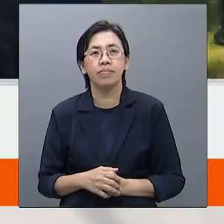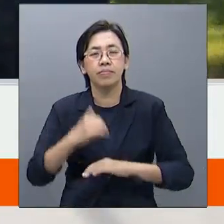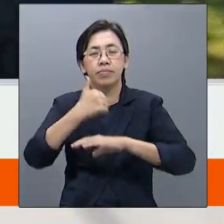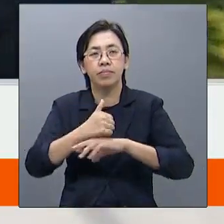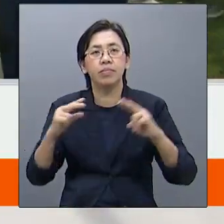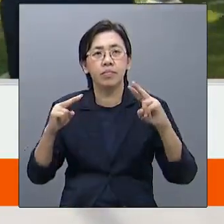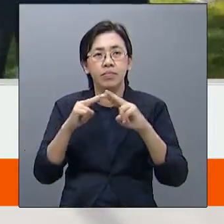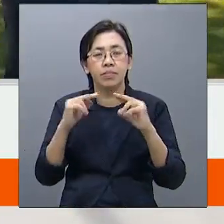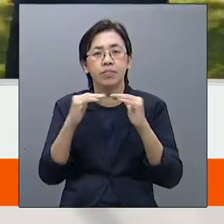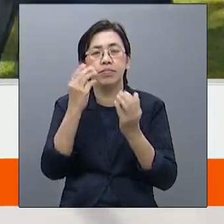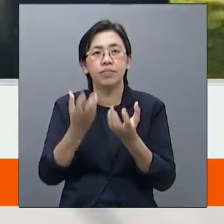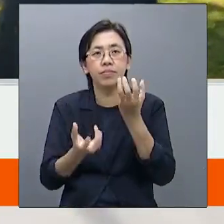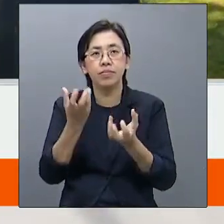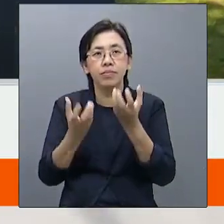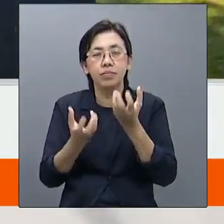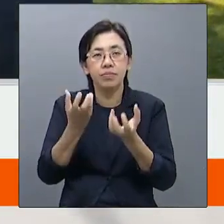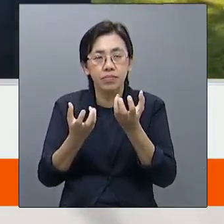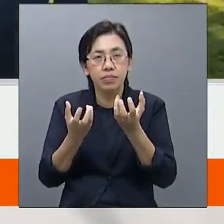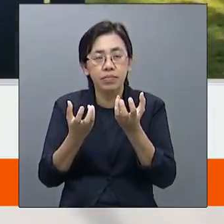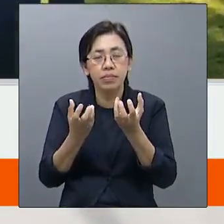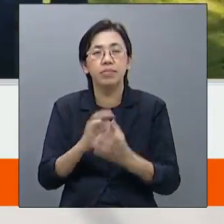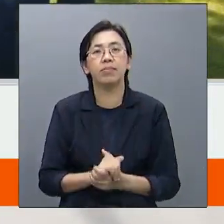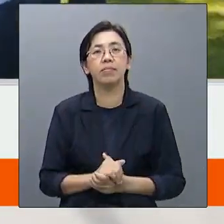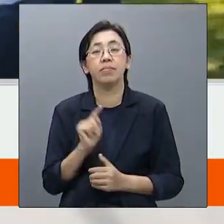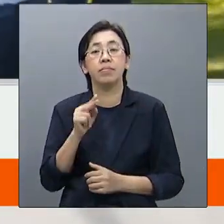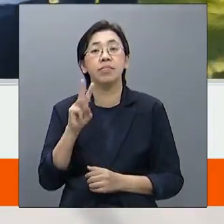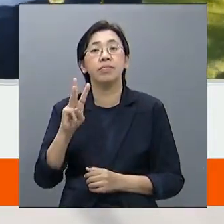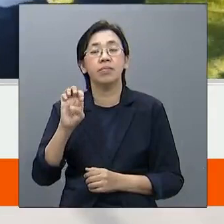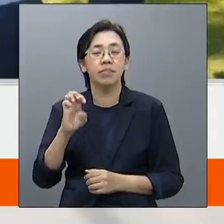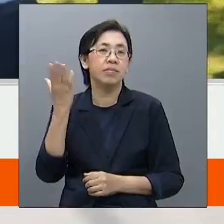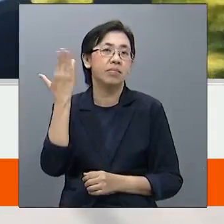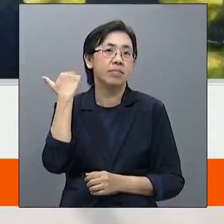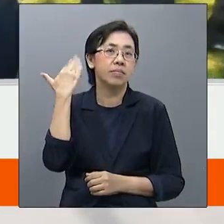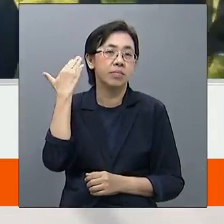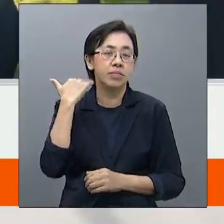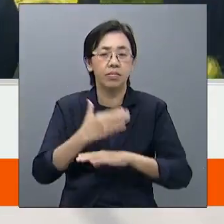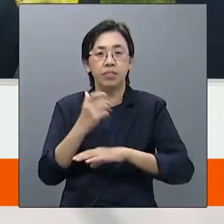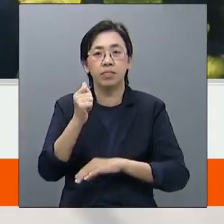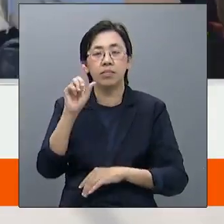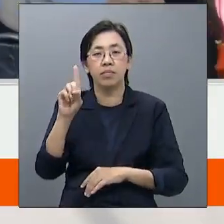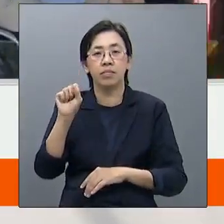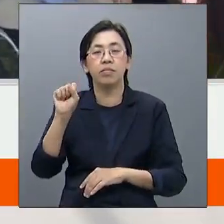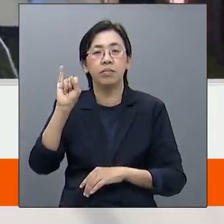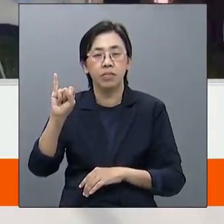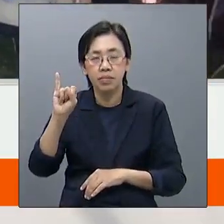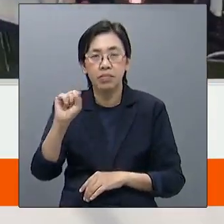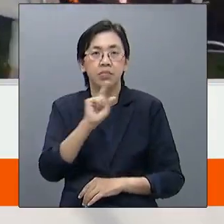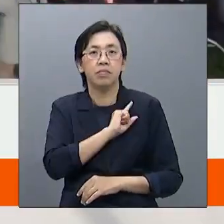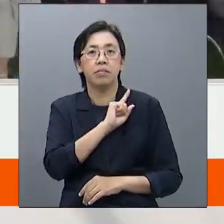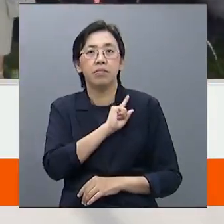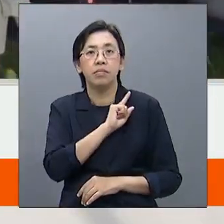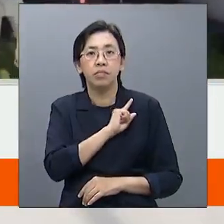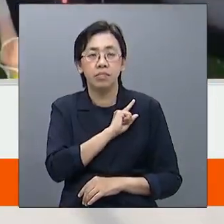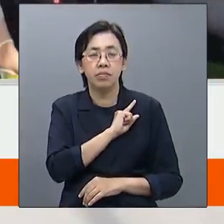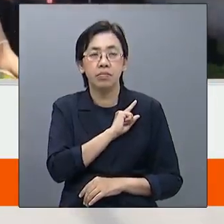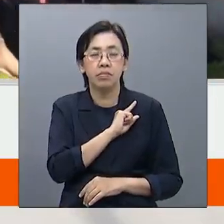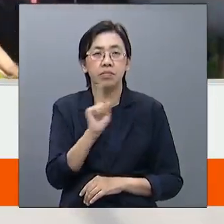ารประสงยติธรรมคุทาวีสอด 2 นะครับ อาดิต ภิบัติ DSI เองกตามแล้วกมบทบาทค